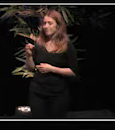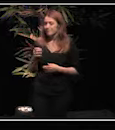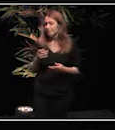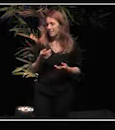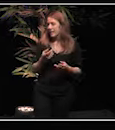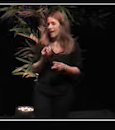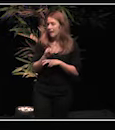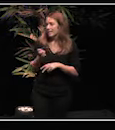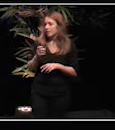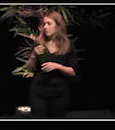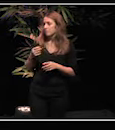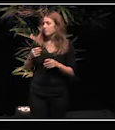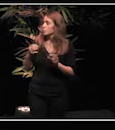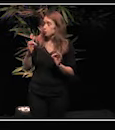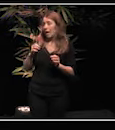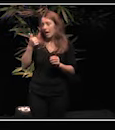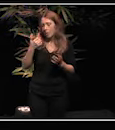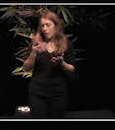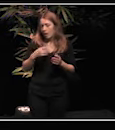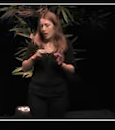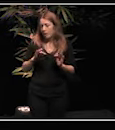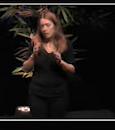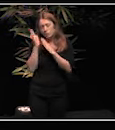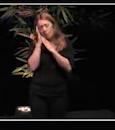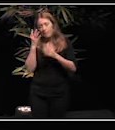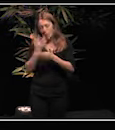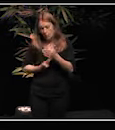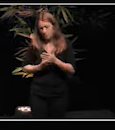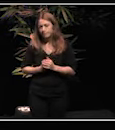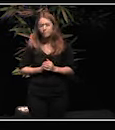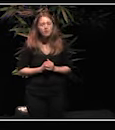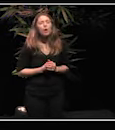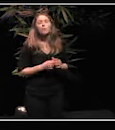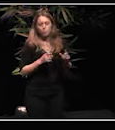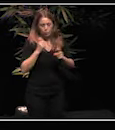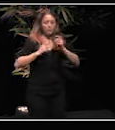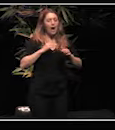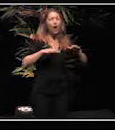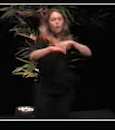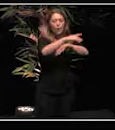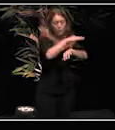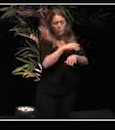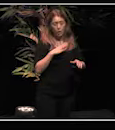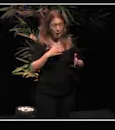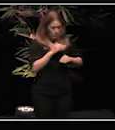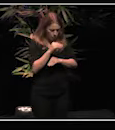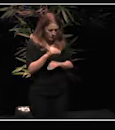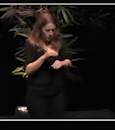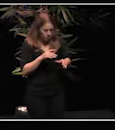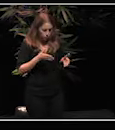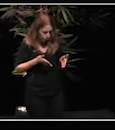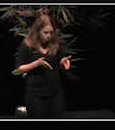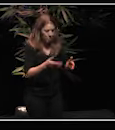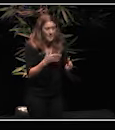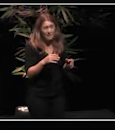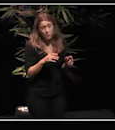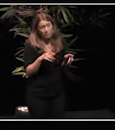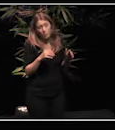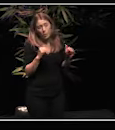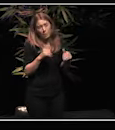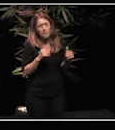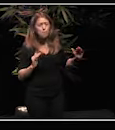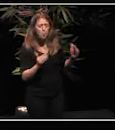sommeil, mais toujours sur l'environnement, il n'empêche, même si c'est sécurisé, etc., il n'empêche que ça reste de la montagne quand on passe à 2500 mètres,